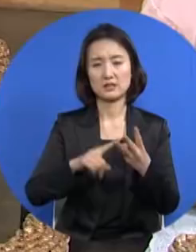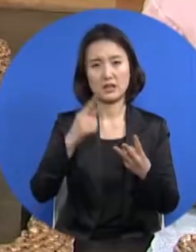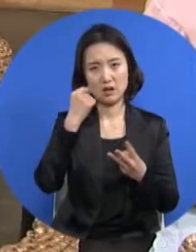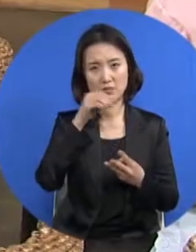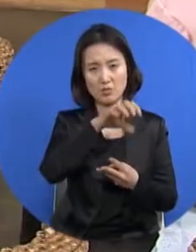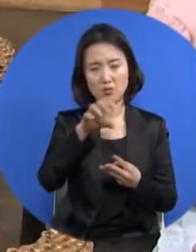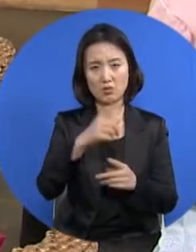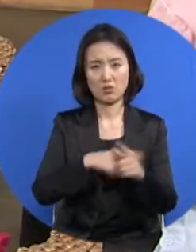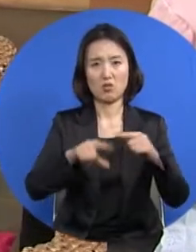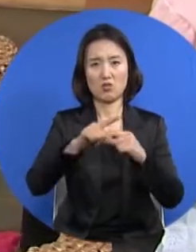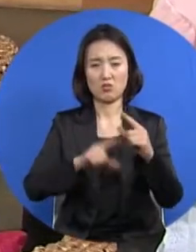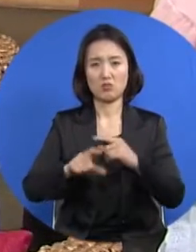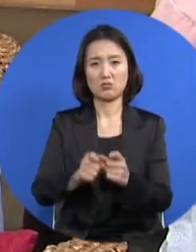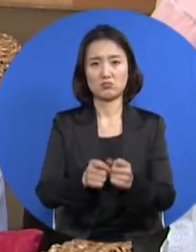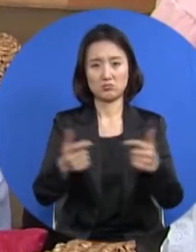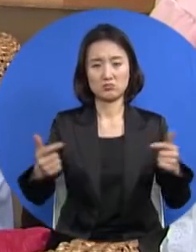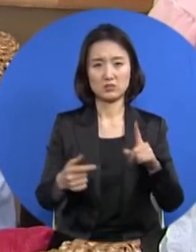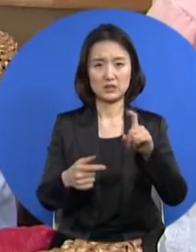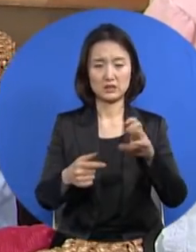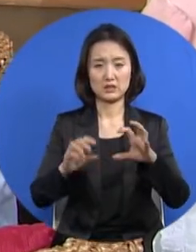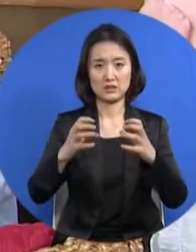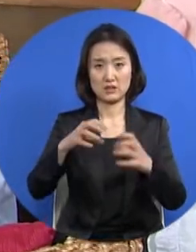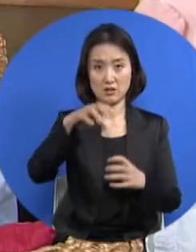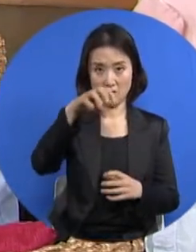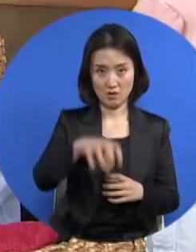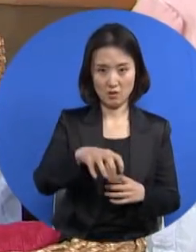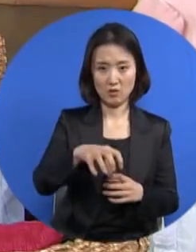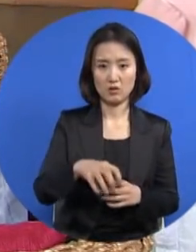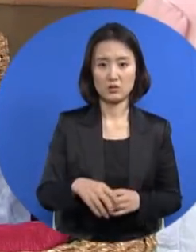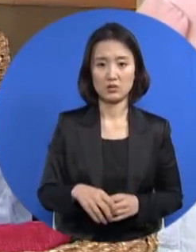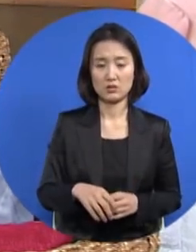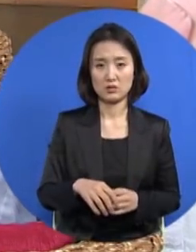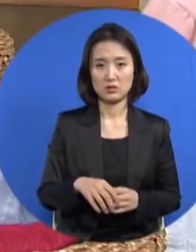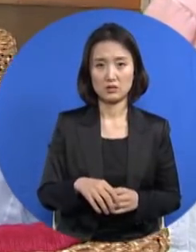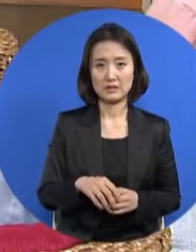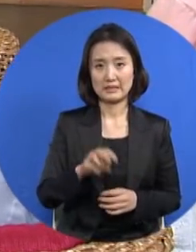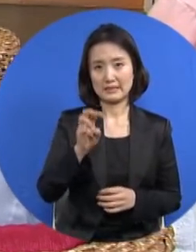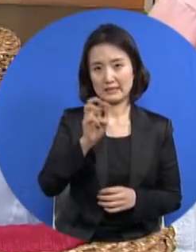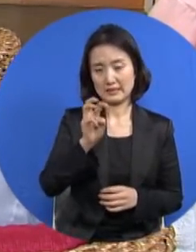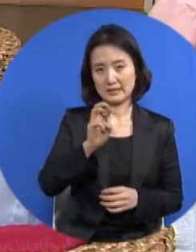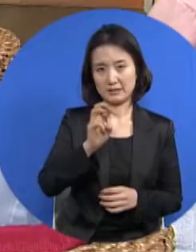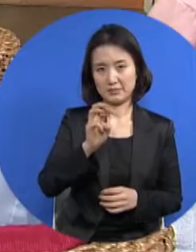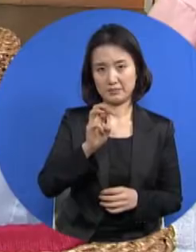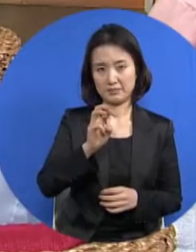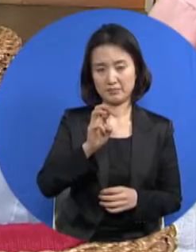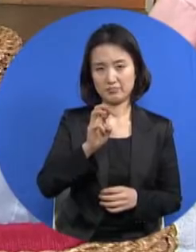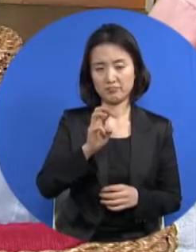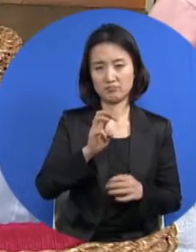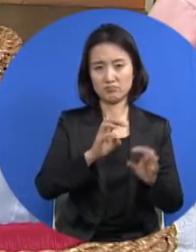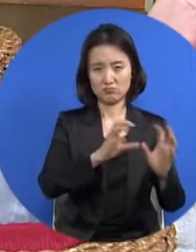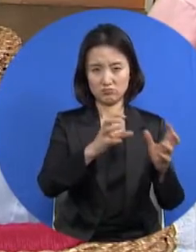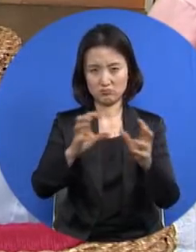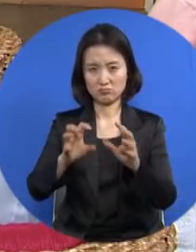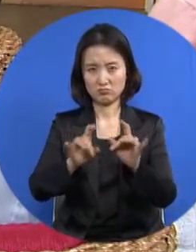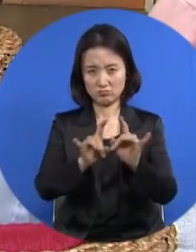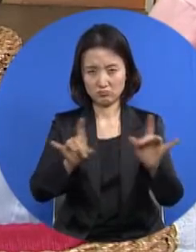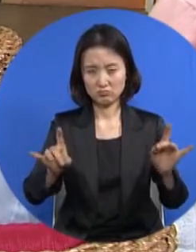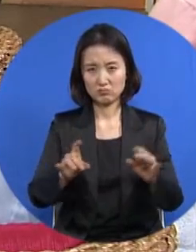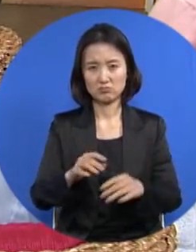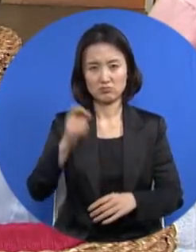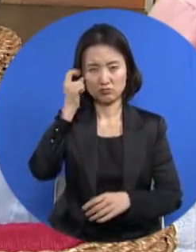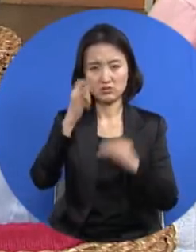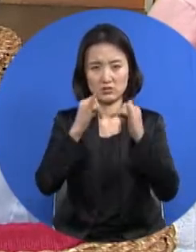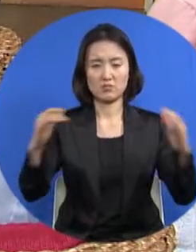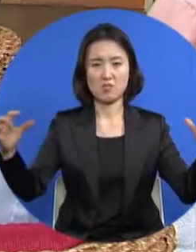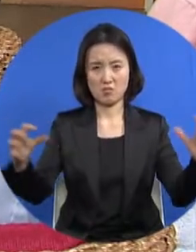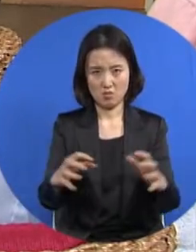추가되어 총 11개국의 나라에서 30여 개국의 인터내셔널한 인재들이 모여서 이 일을